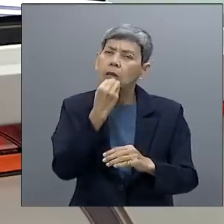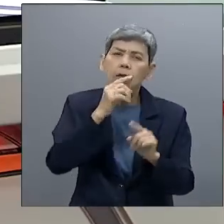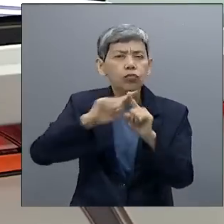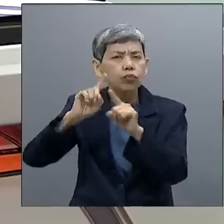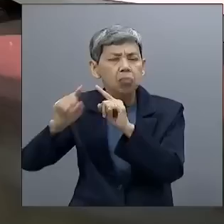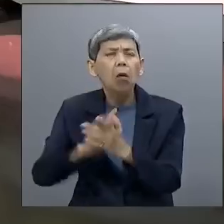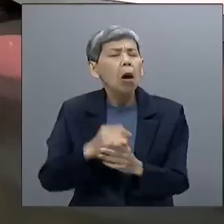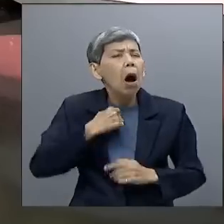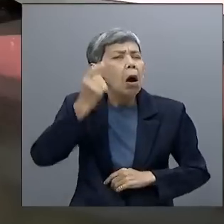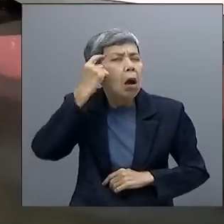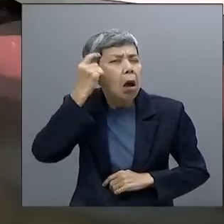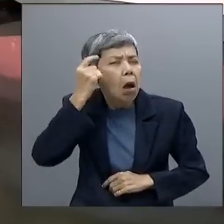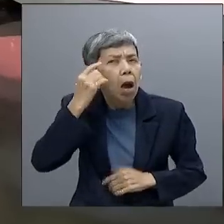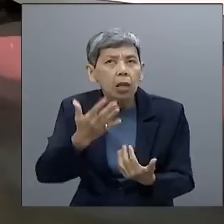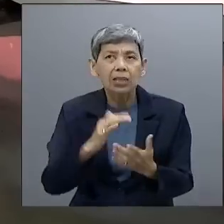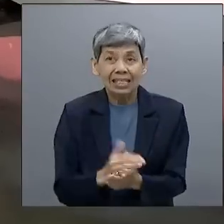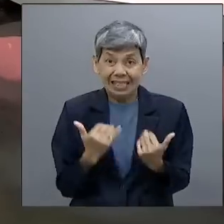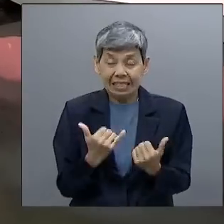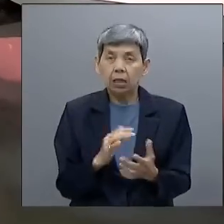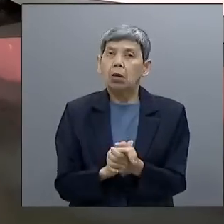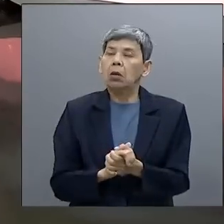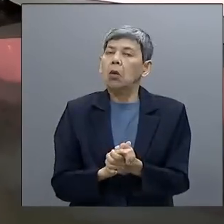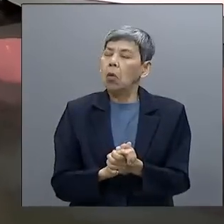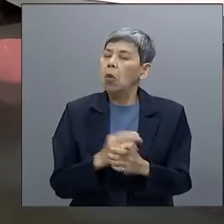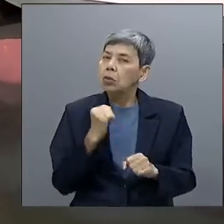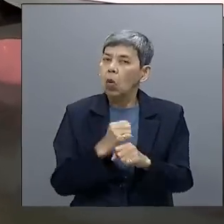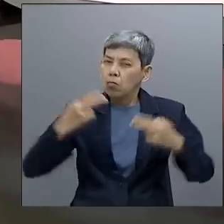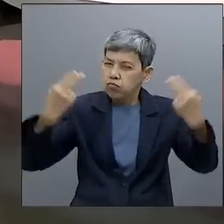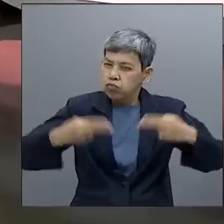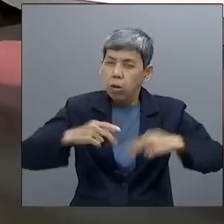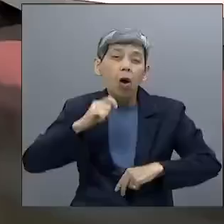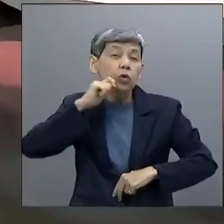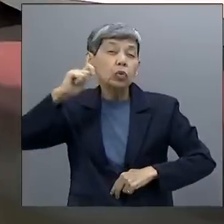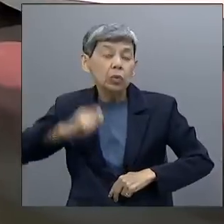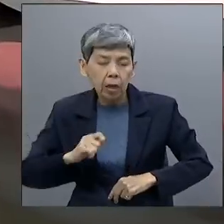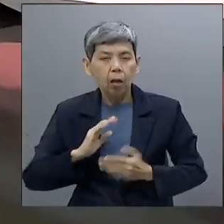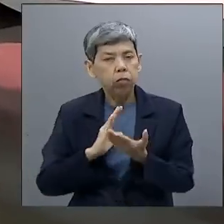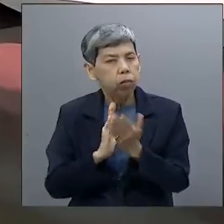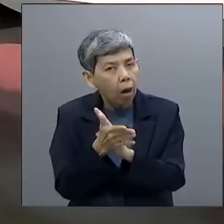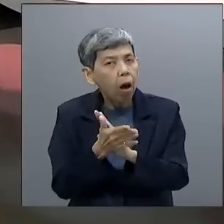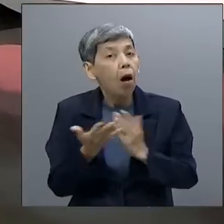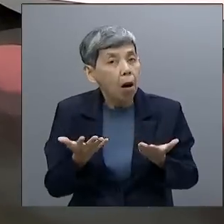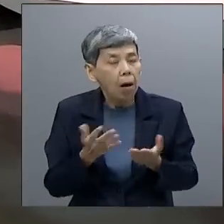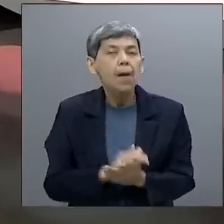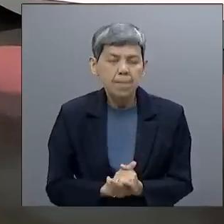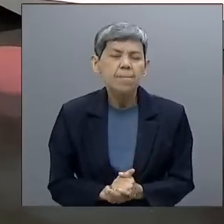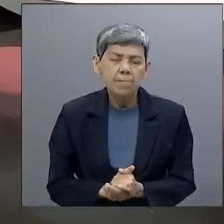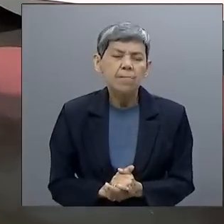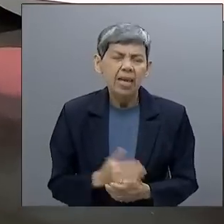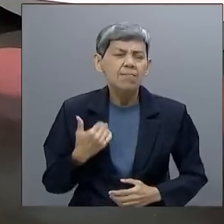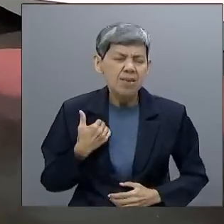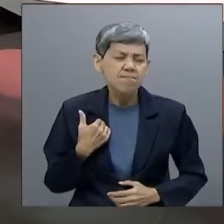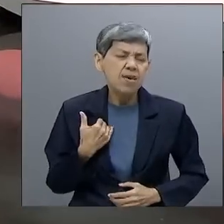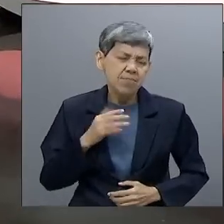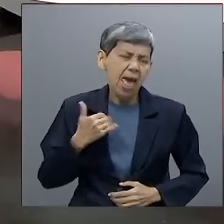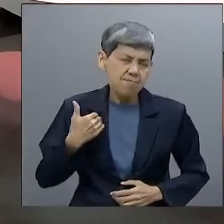เสาวลักษณ์ประเมินได้ไหมคะว่าหลังจากนี้ไปเนี่ยการยืนหยัดในสงครามของยูเครนมันก็อาจจะเปลี่ยนแปลงตามไปด้วยนะคะมีความเป็นไปได้